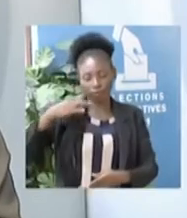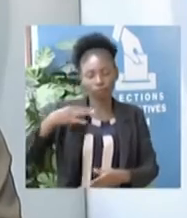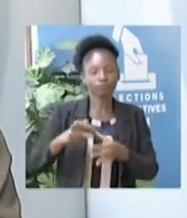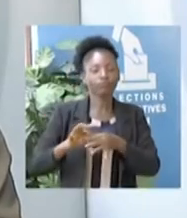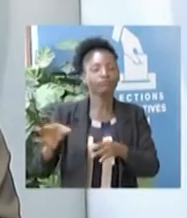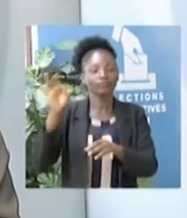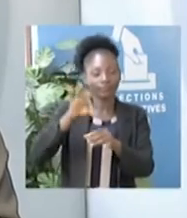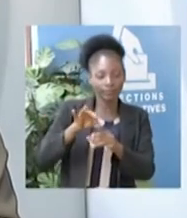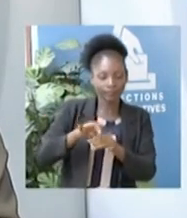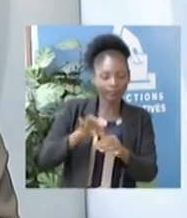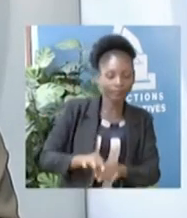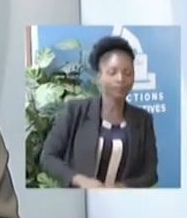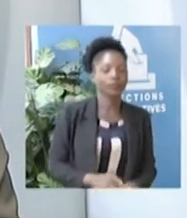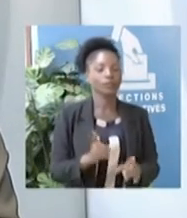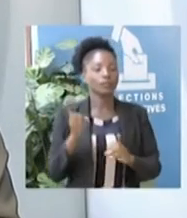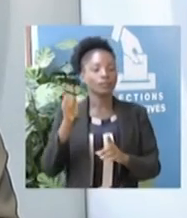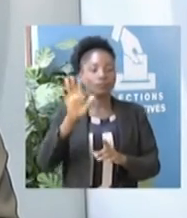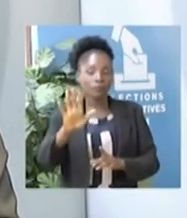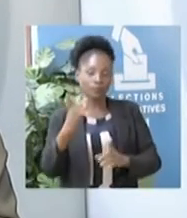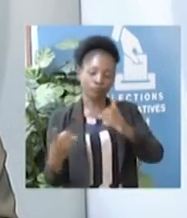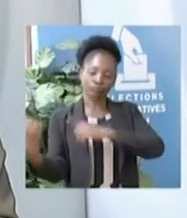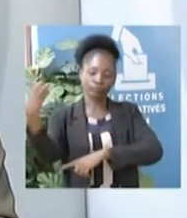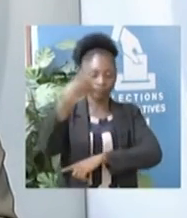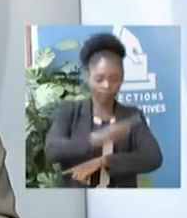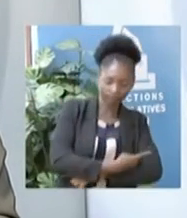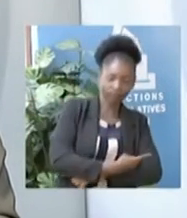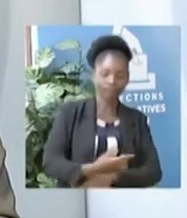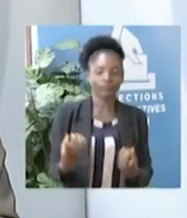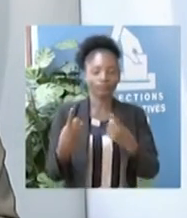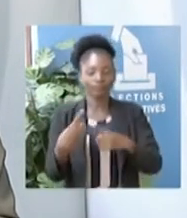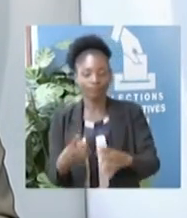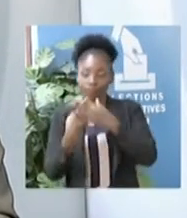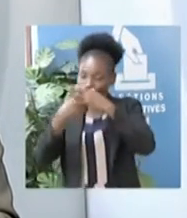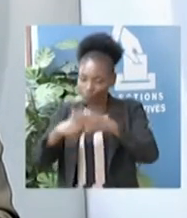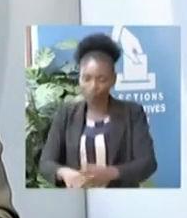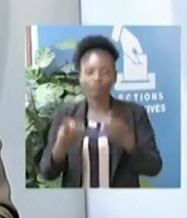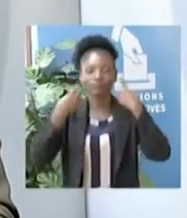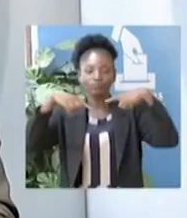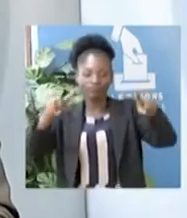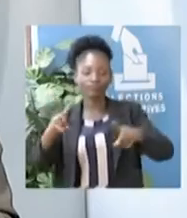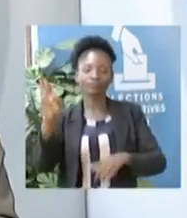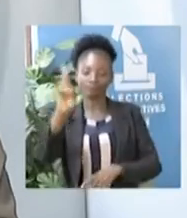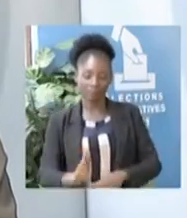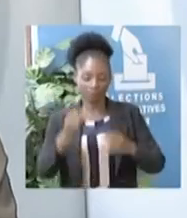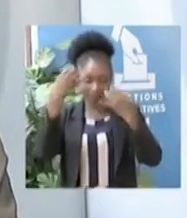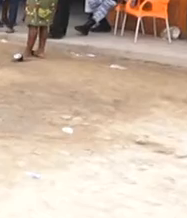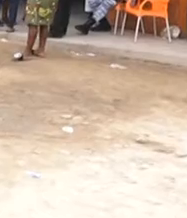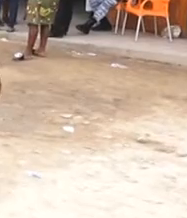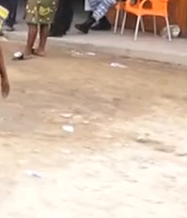5 jours à compter de la date de proclamation solennelle des résultats provisoires par le président de la commission électorale